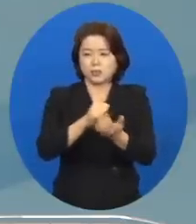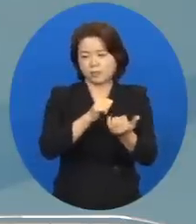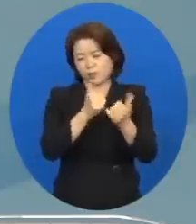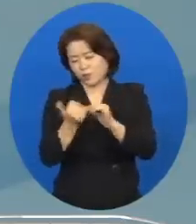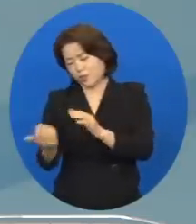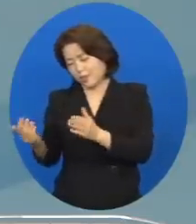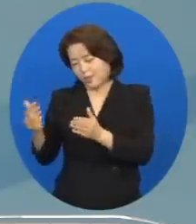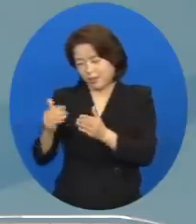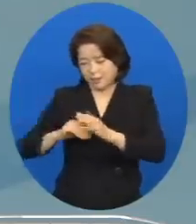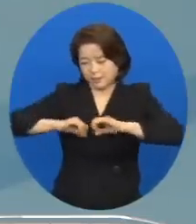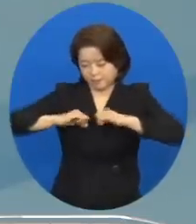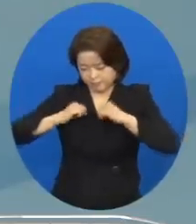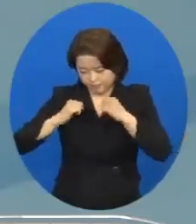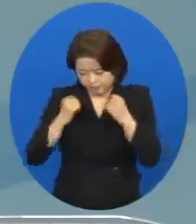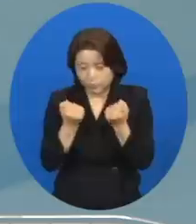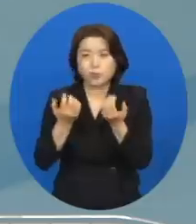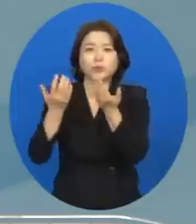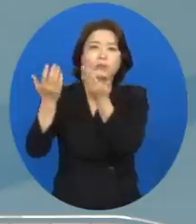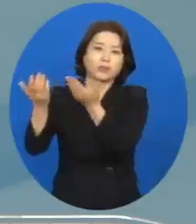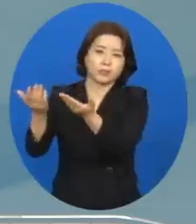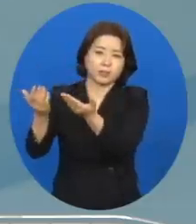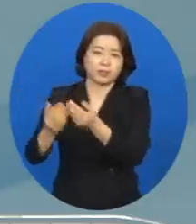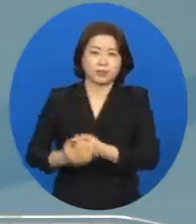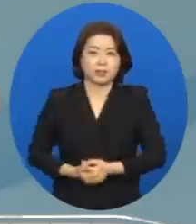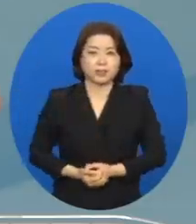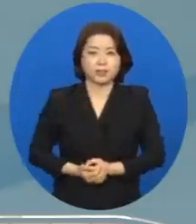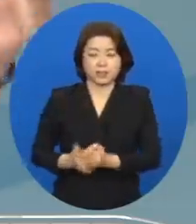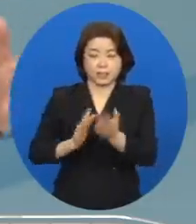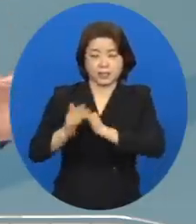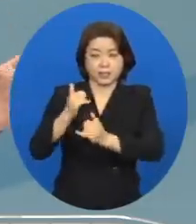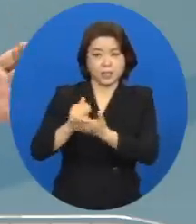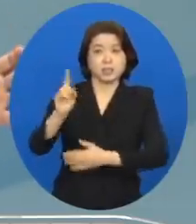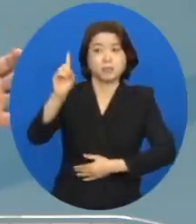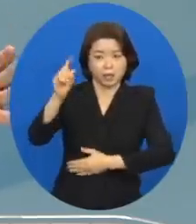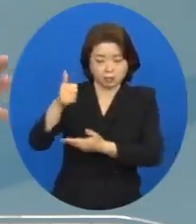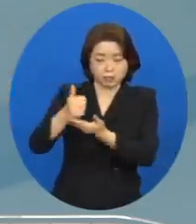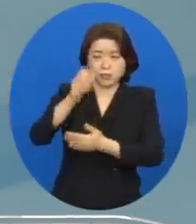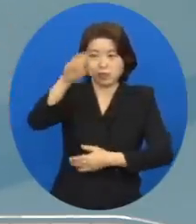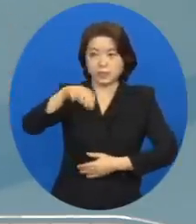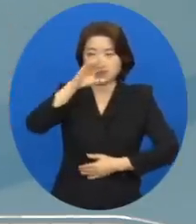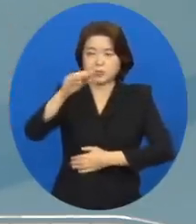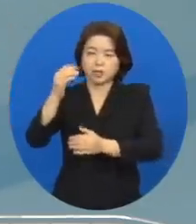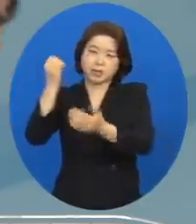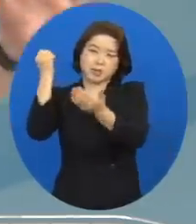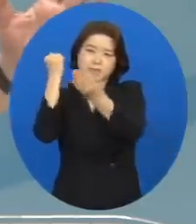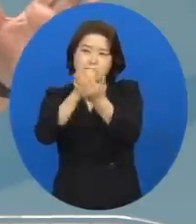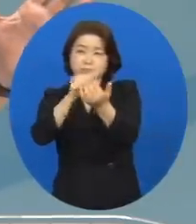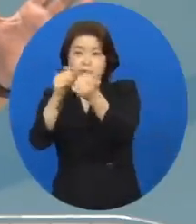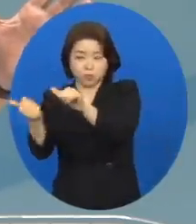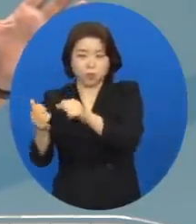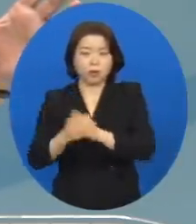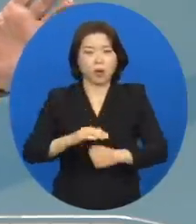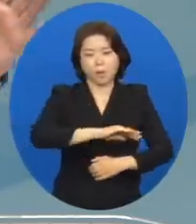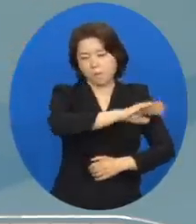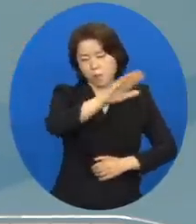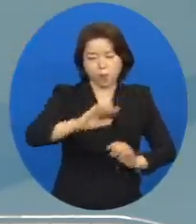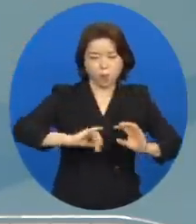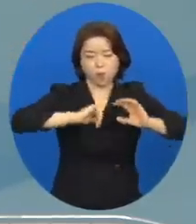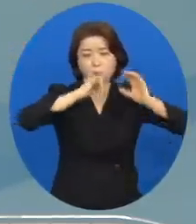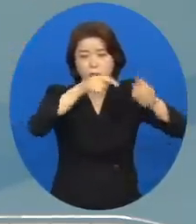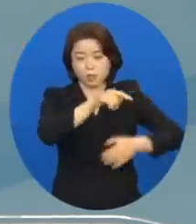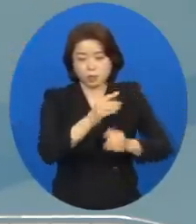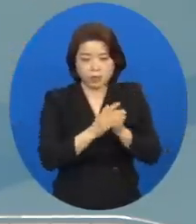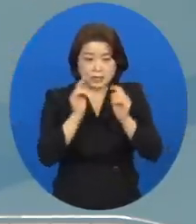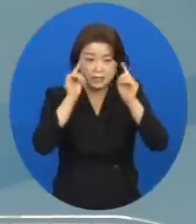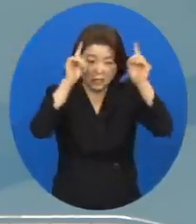죽기까지 복종하셨다는 겁니다. 예수님 한 분이 십자가에 죽으심으로 모든 인류에게 지옥에